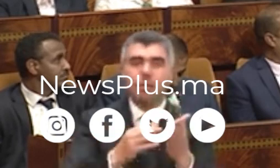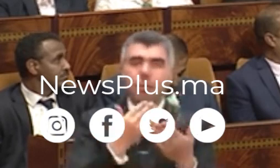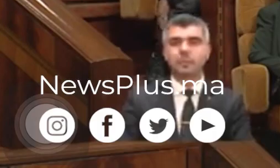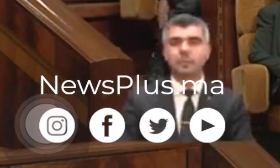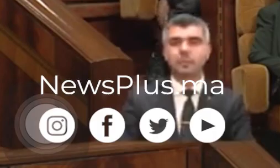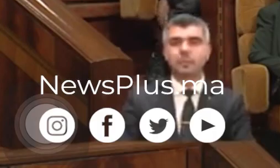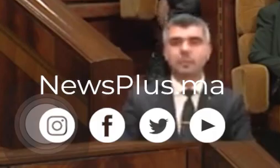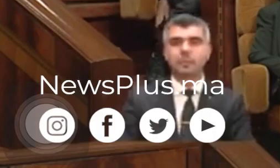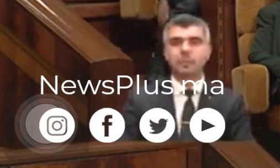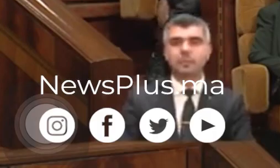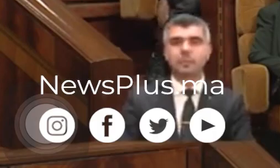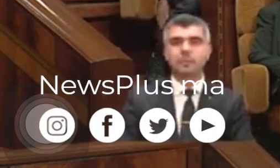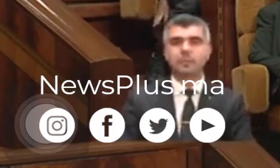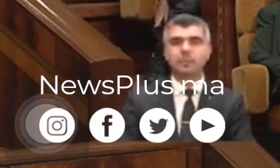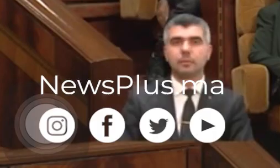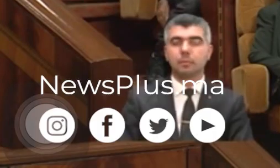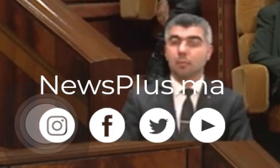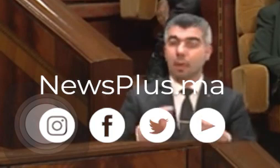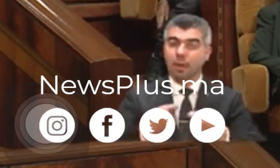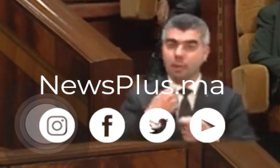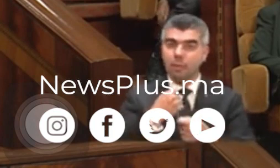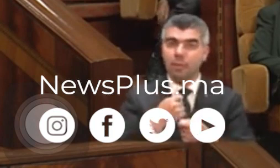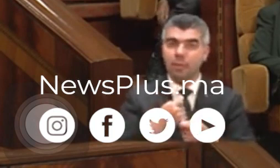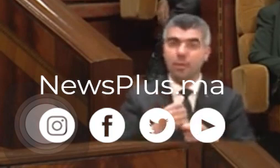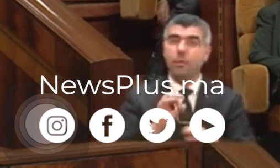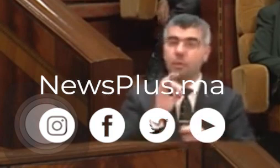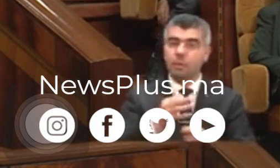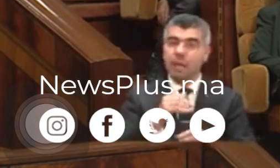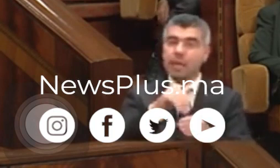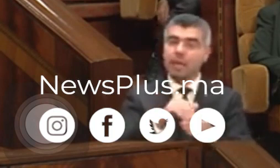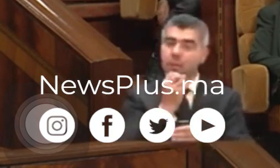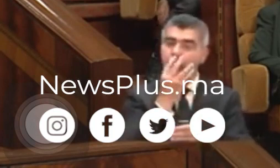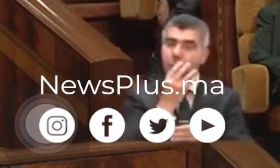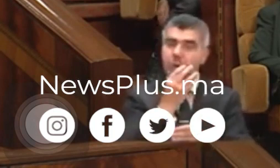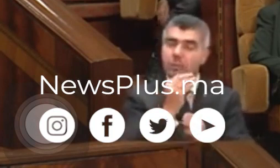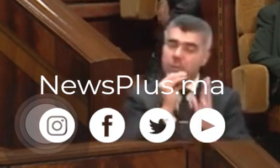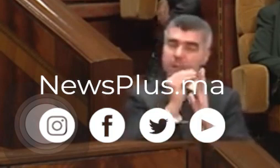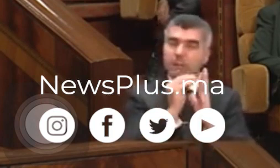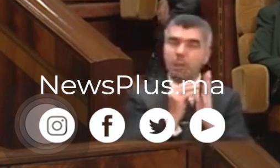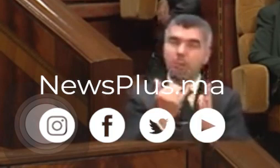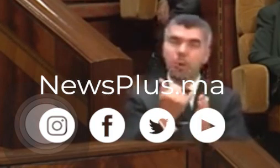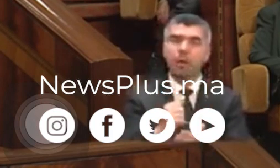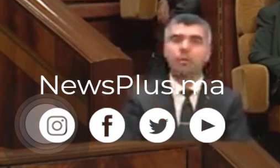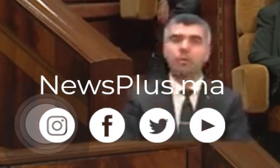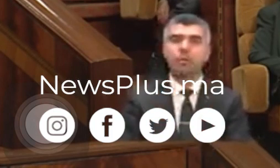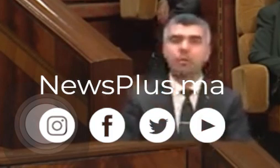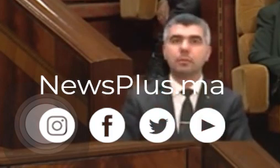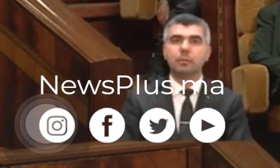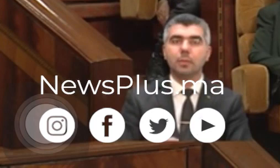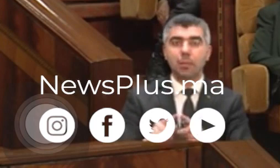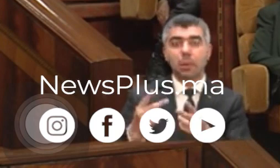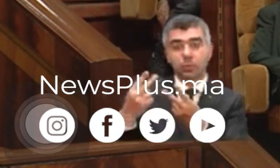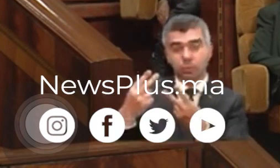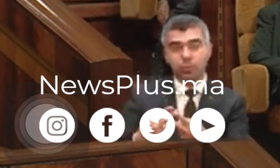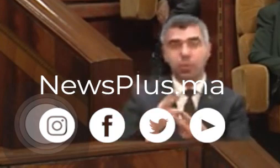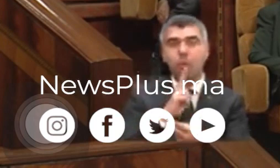سيد الرئيس. سيد الرئيس، بودنا أيضا الفريق الاشتراكي نسجلوا مسألة مهمة للغاية، هو أن الحضور ديال